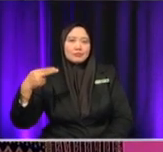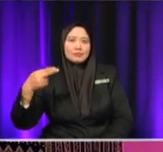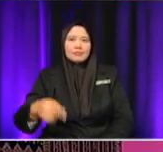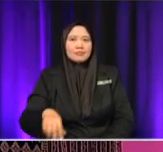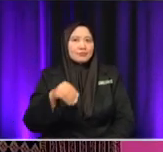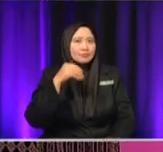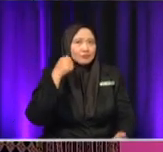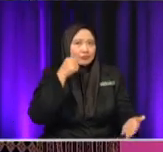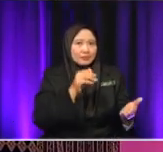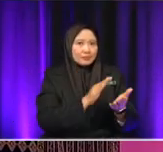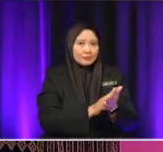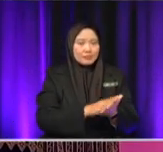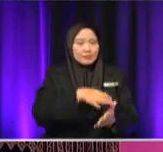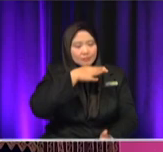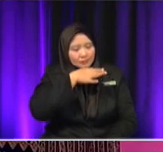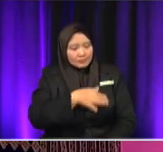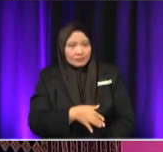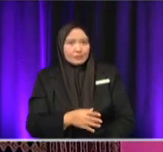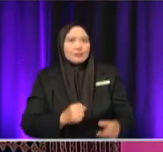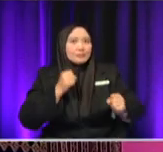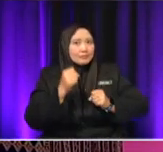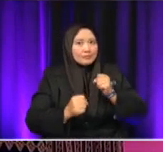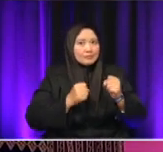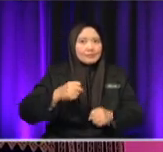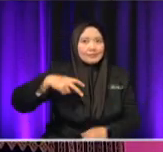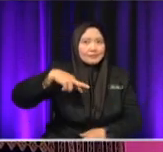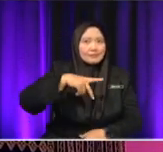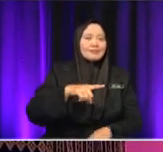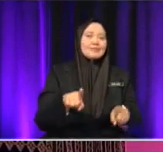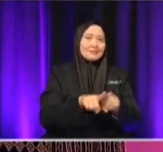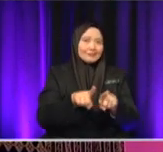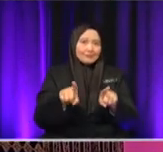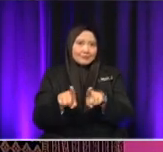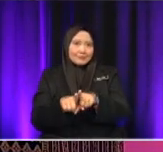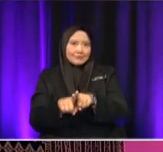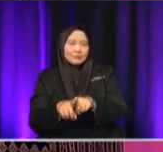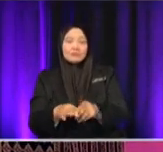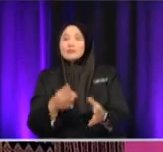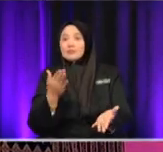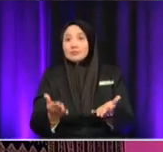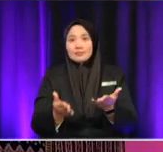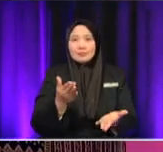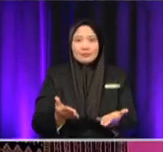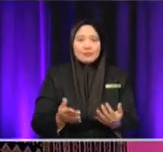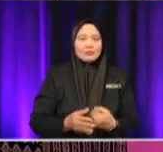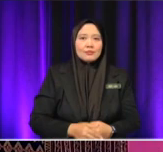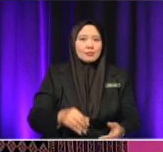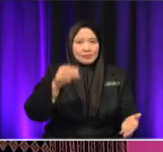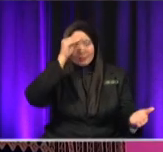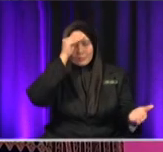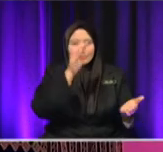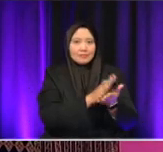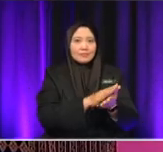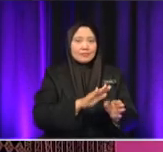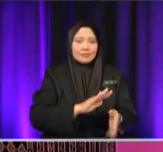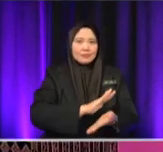suami itu perlu menjadi seorang suami yang bertanggung jawab itu suami mungkin menjadi pemimpin nampak kepimpinannya di situ dan istri